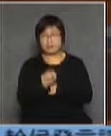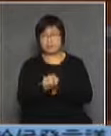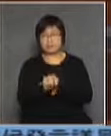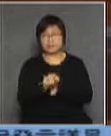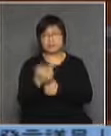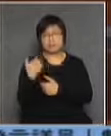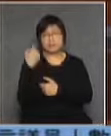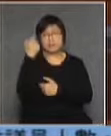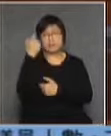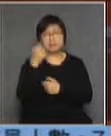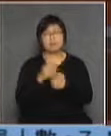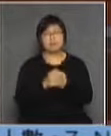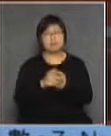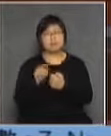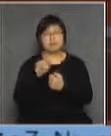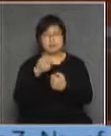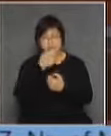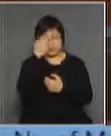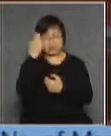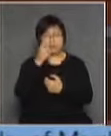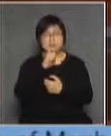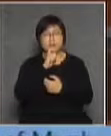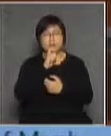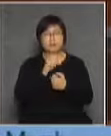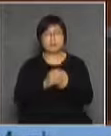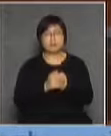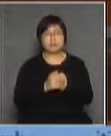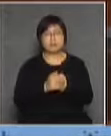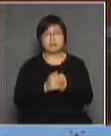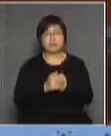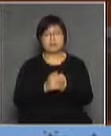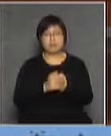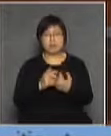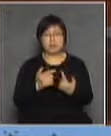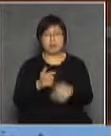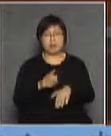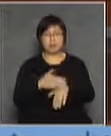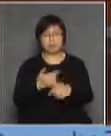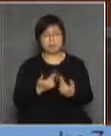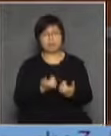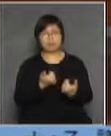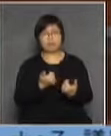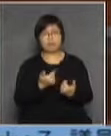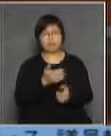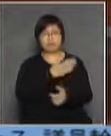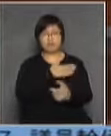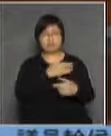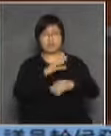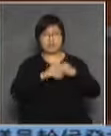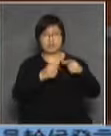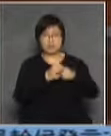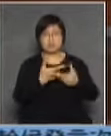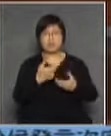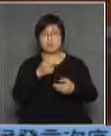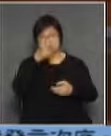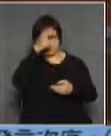早前呢，當個問題發現嗰陣時呢，即係好巧合嘅，承建商又好，房屋署嘅官